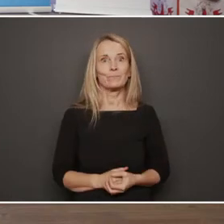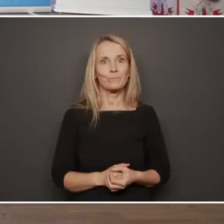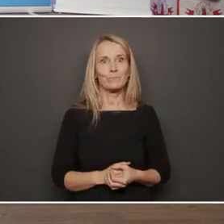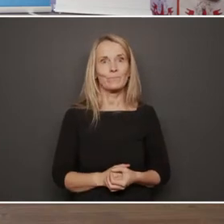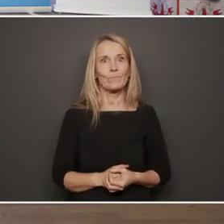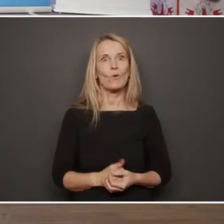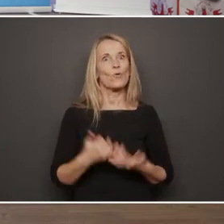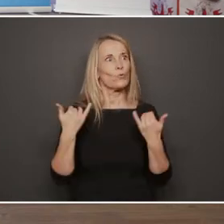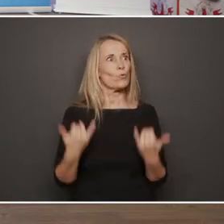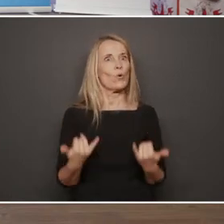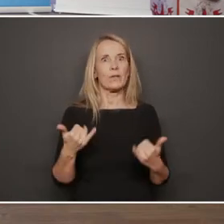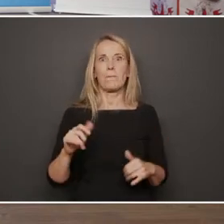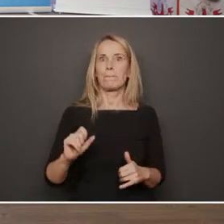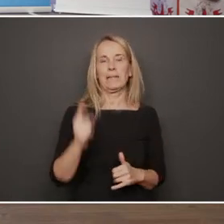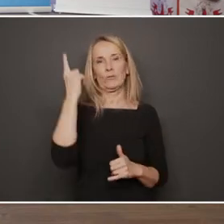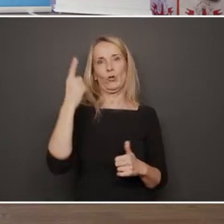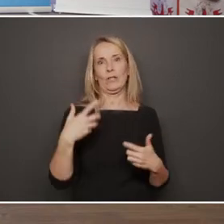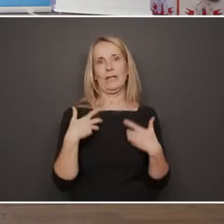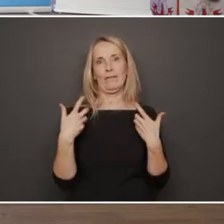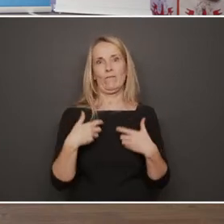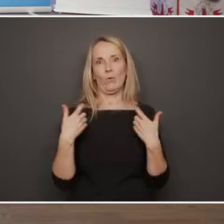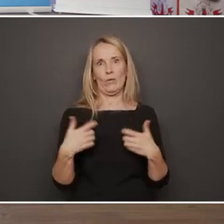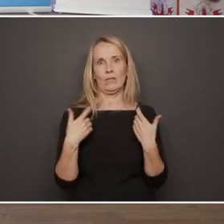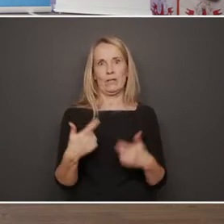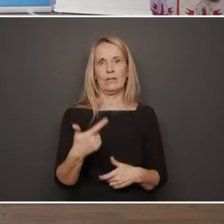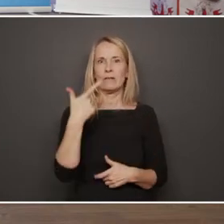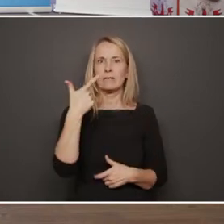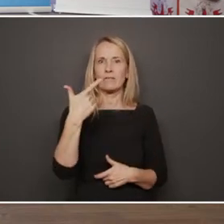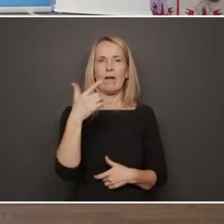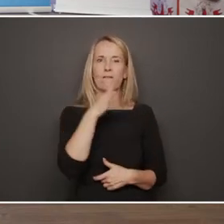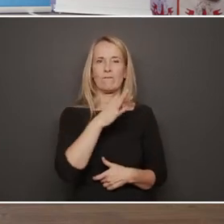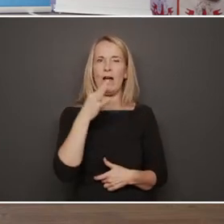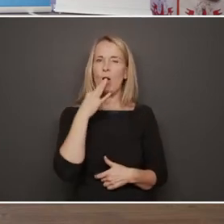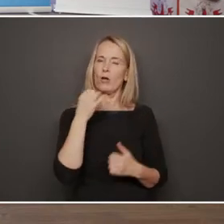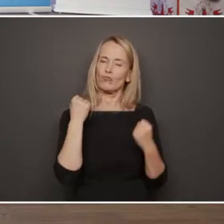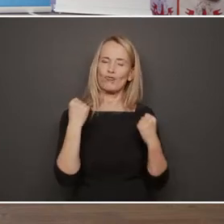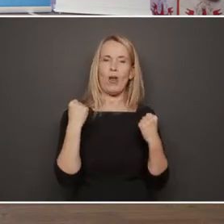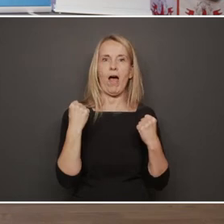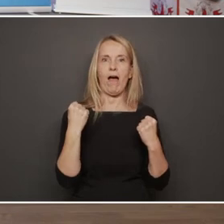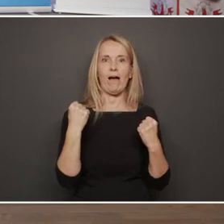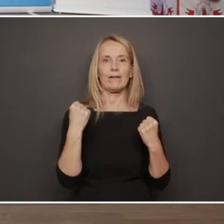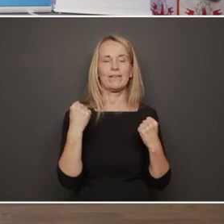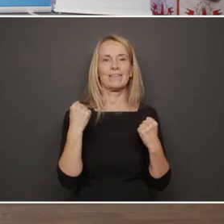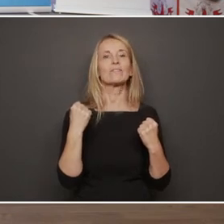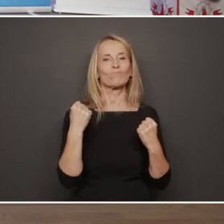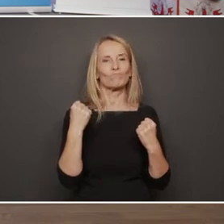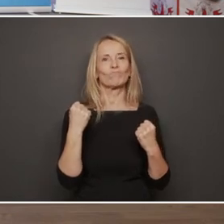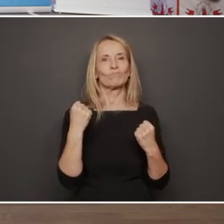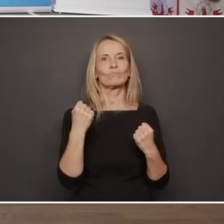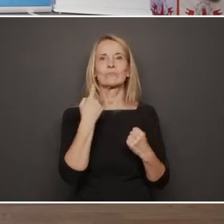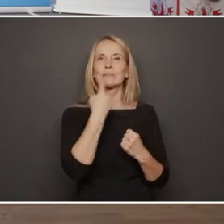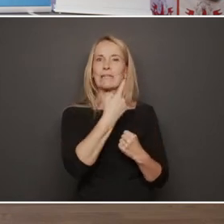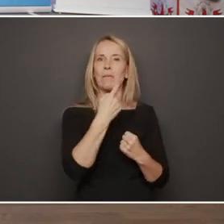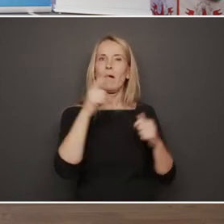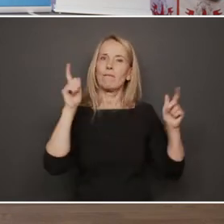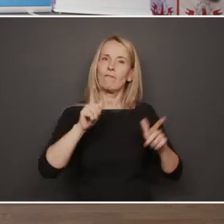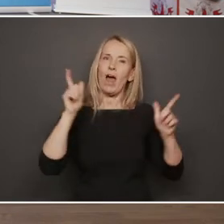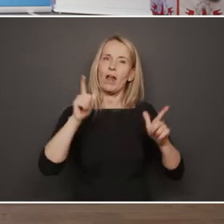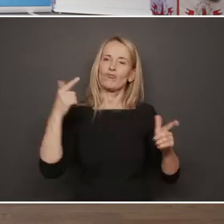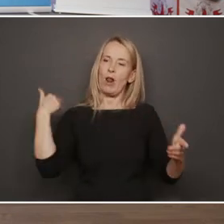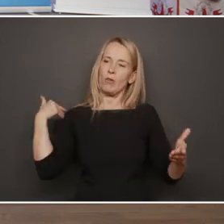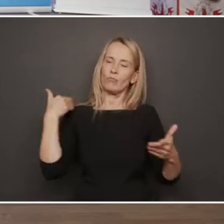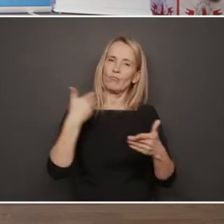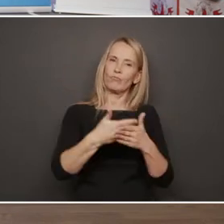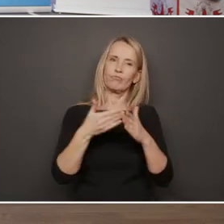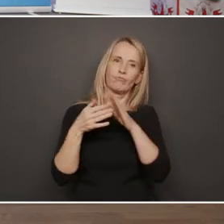eine besondere Freude, zwei starke Frauen, die hinter dieser Veranstaltung